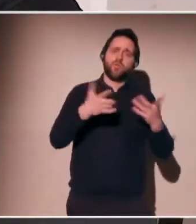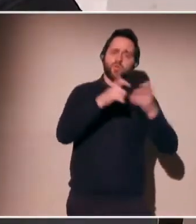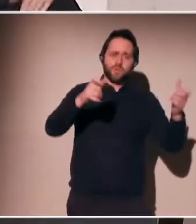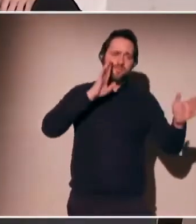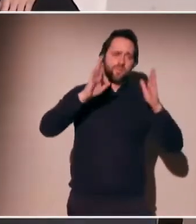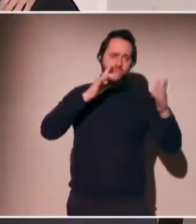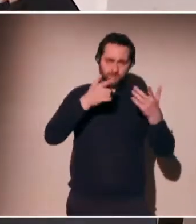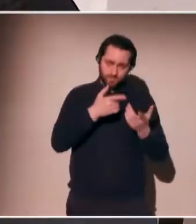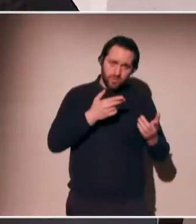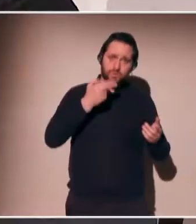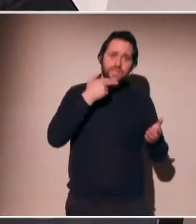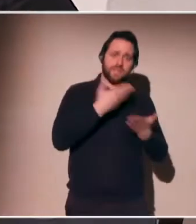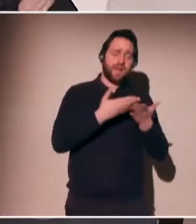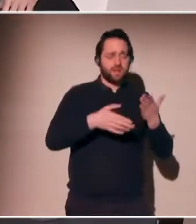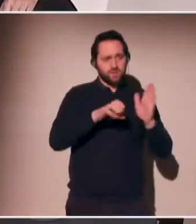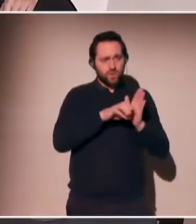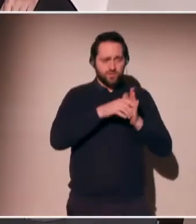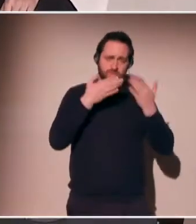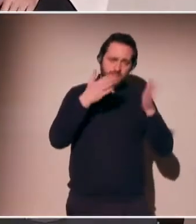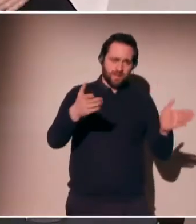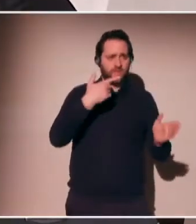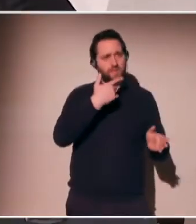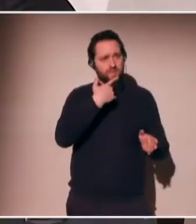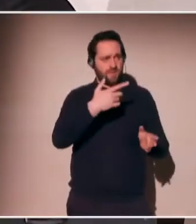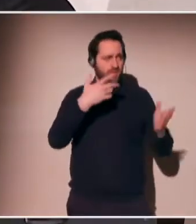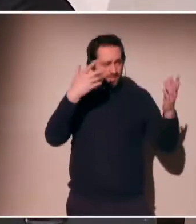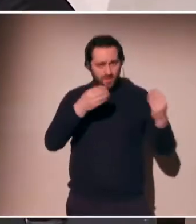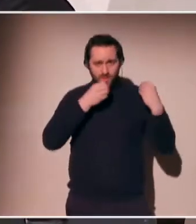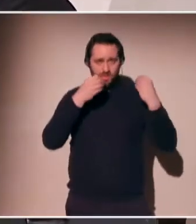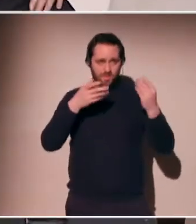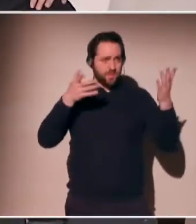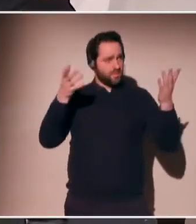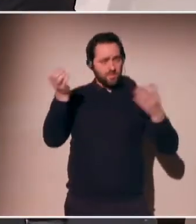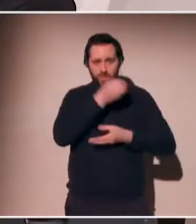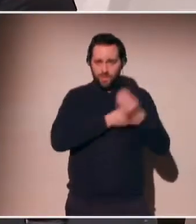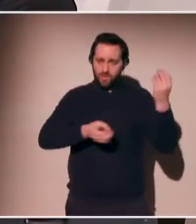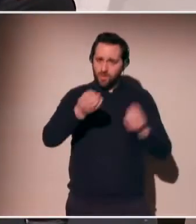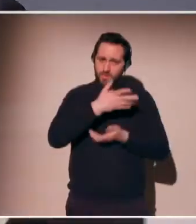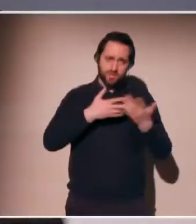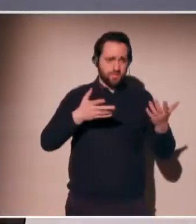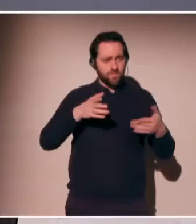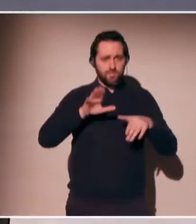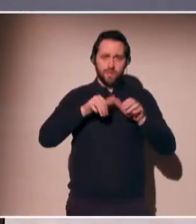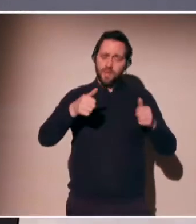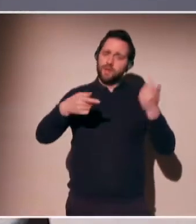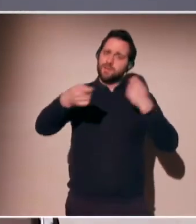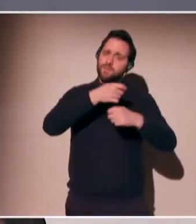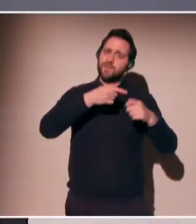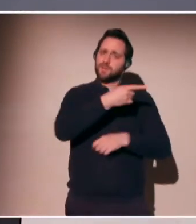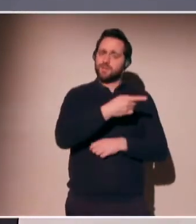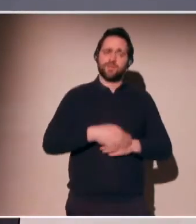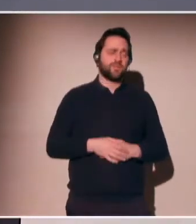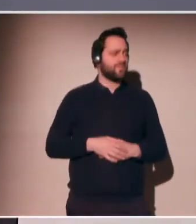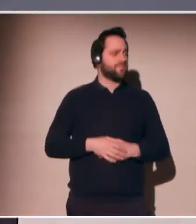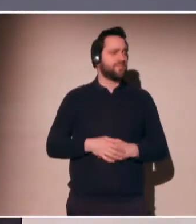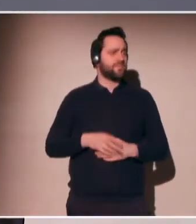du business. Je pense que le business, il est ailleurs. Mais je pense que vis-à-vis de la société en